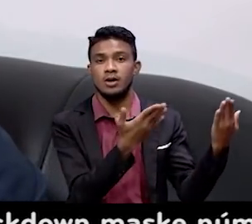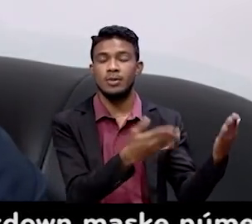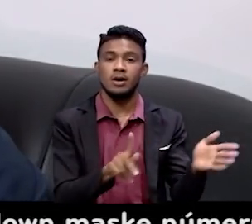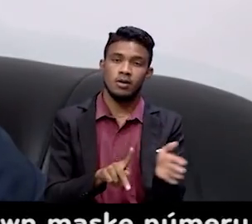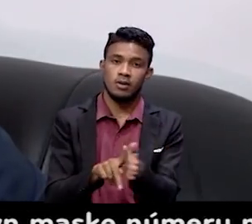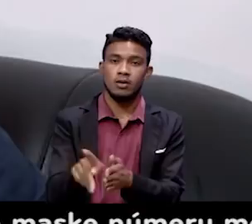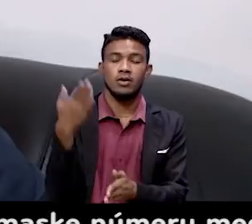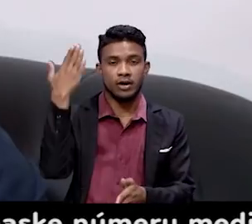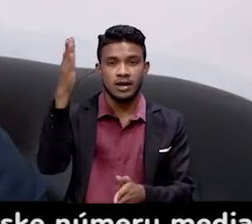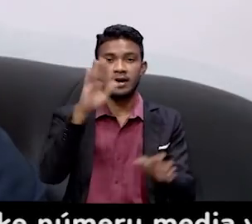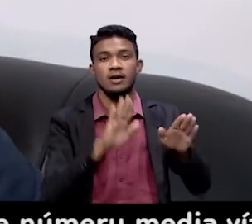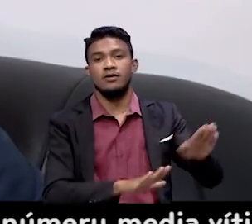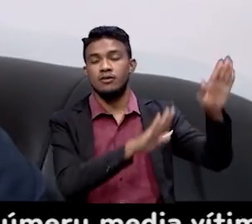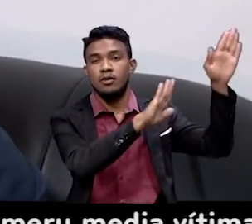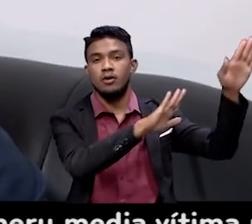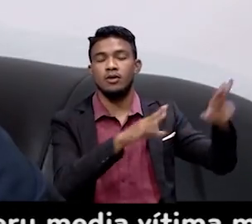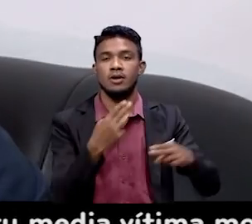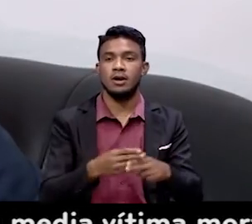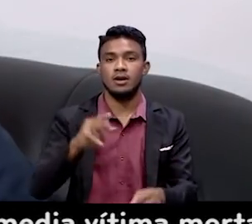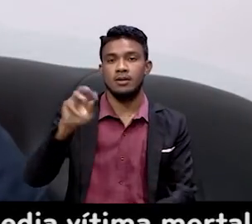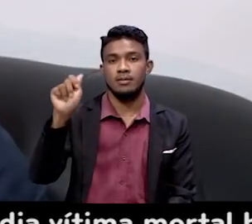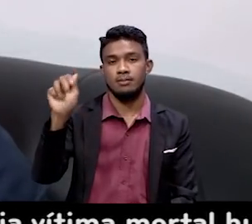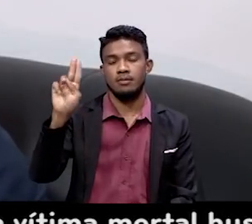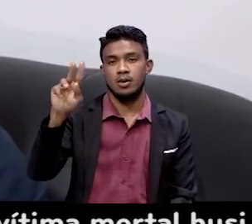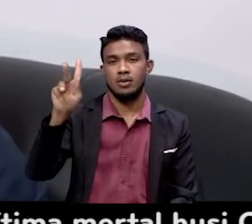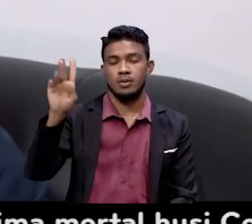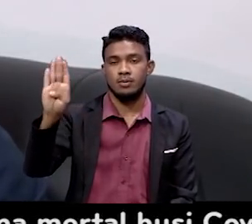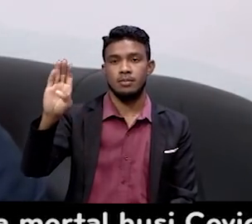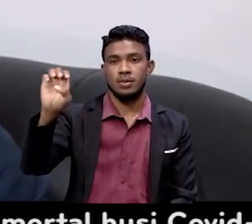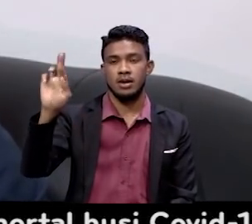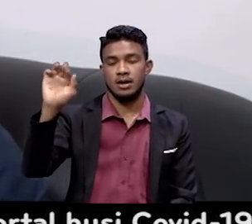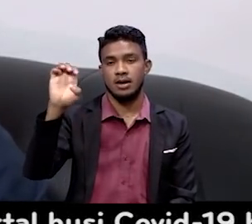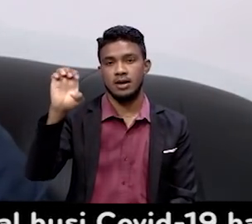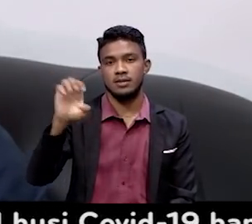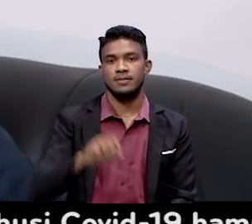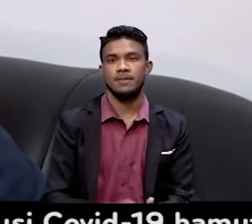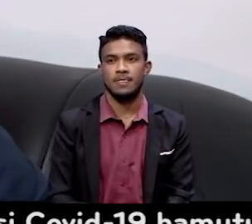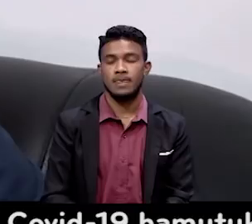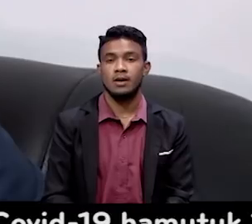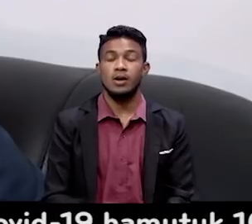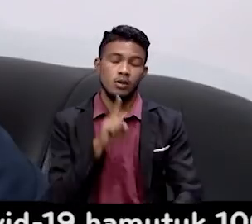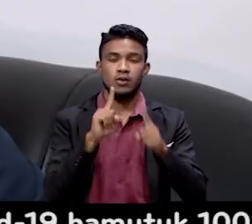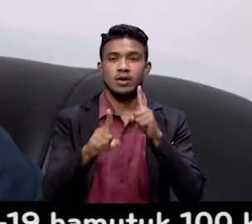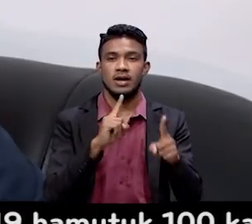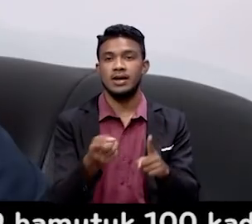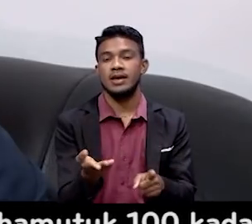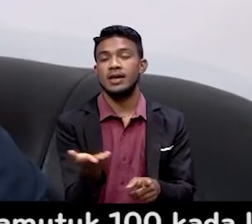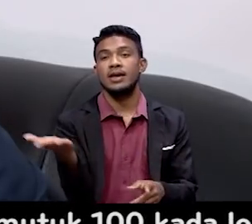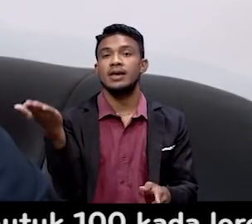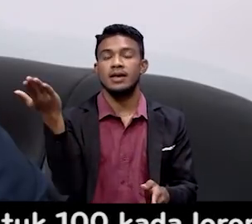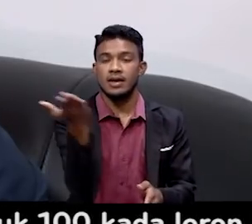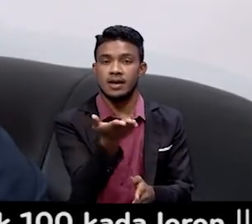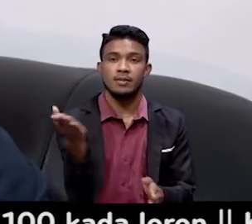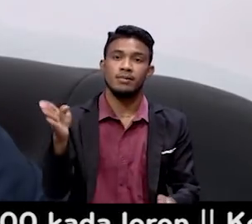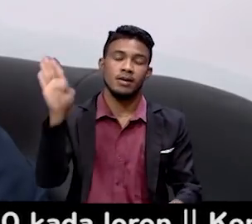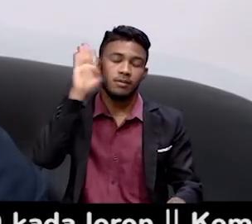iha foho maubere la clubar hodi hate ten katak imi maubere ne im